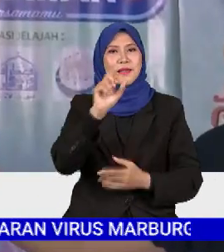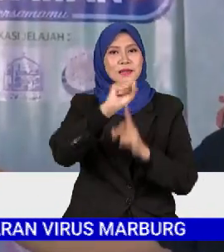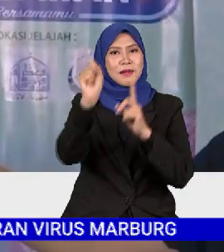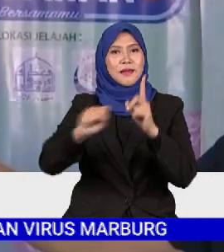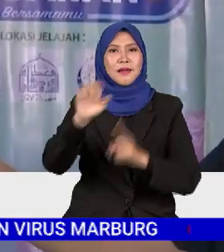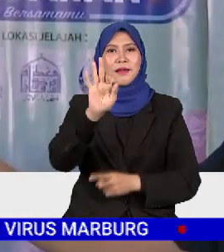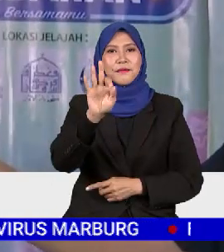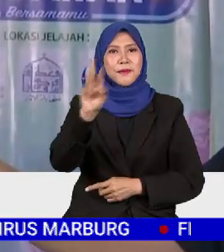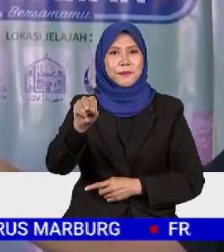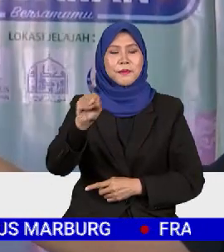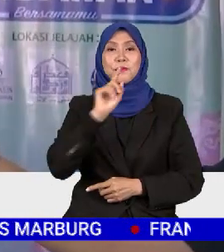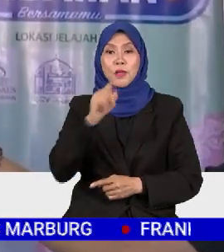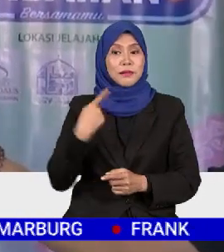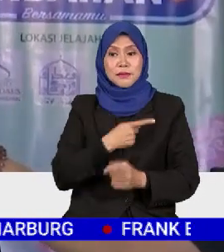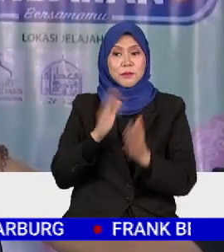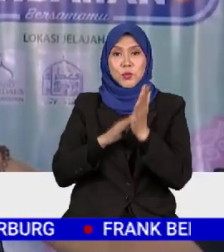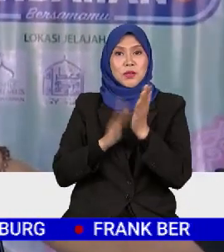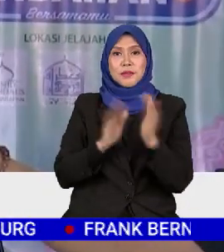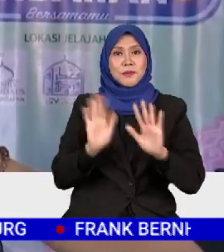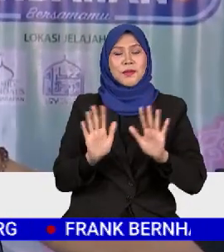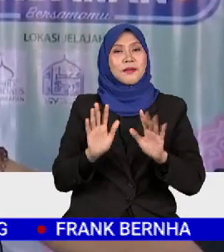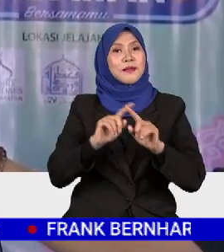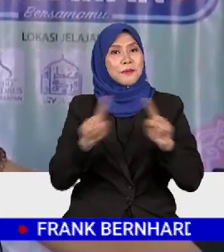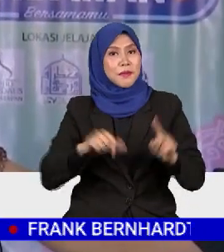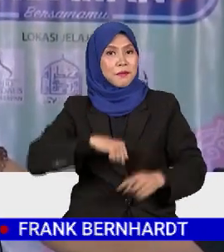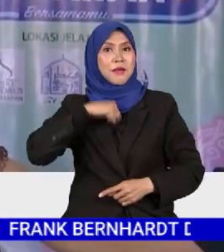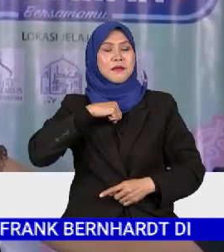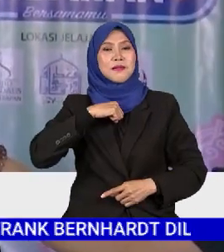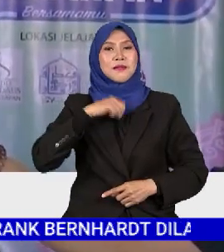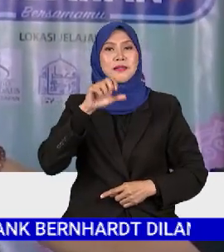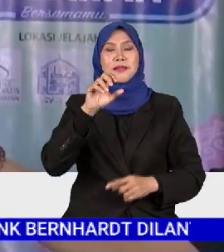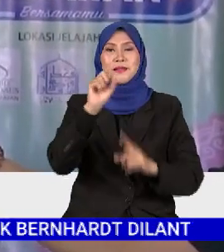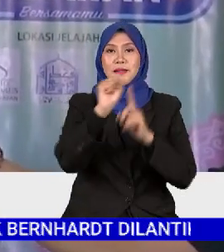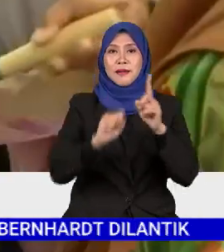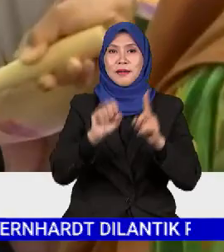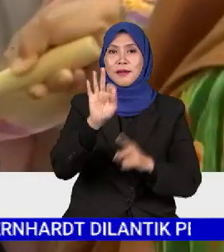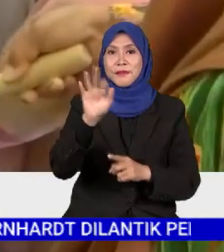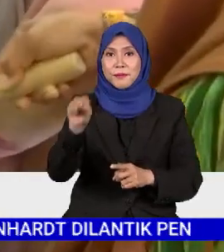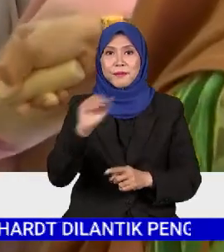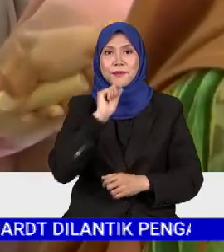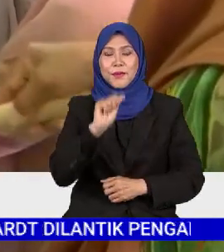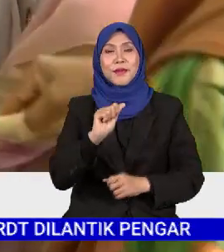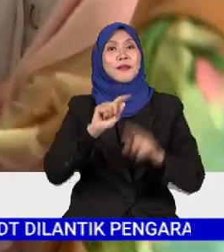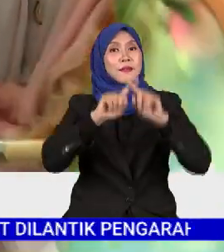kerana bukan kita memuji atau membanggakan Sandakan FM. Saya